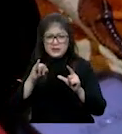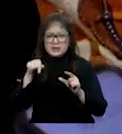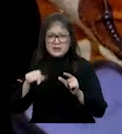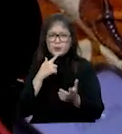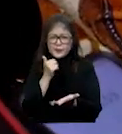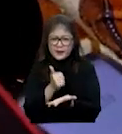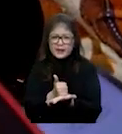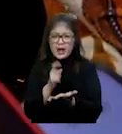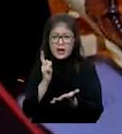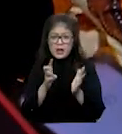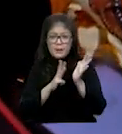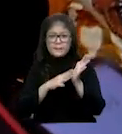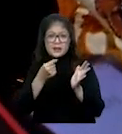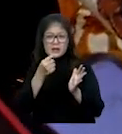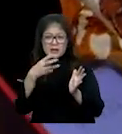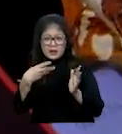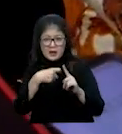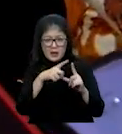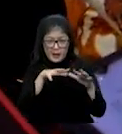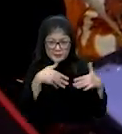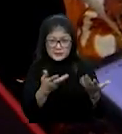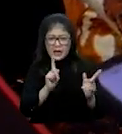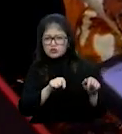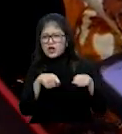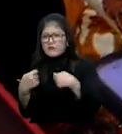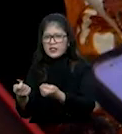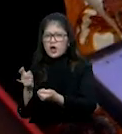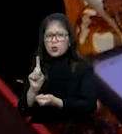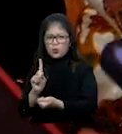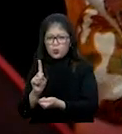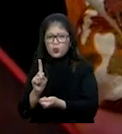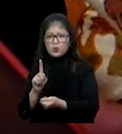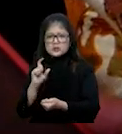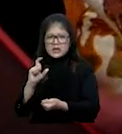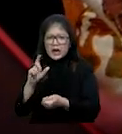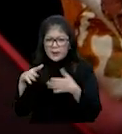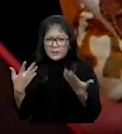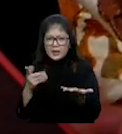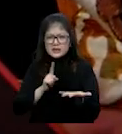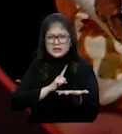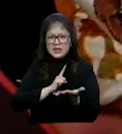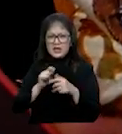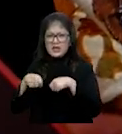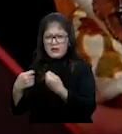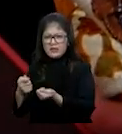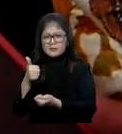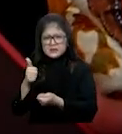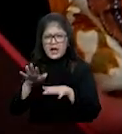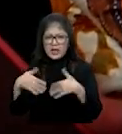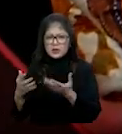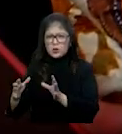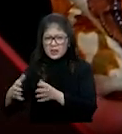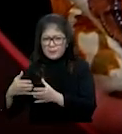harus didaftarkan terlebih dahulu. Nah, itu bisa didaftarkan baik secara perorangan maupun secara perusahaan. Kemudian kalau